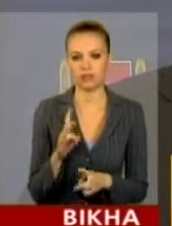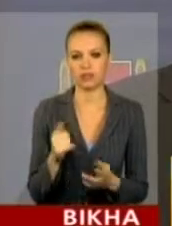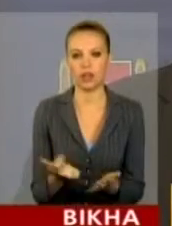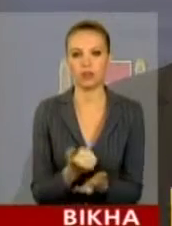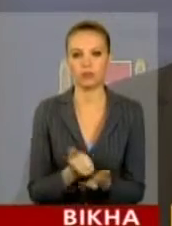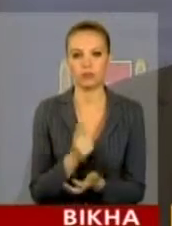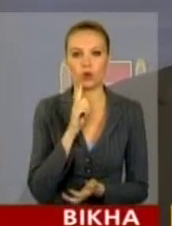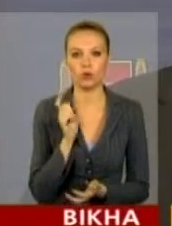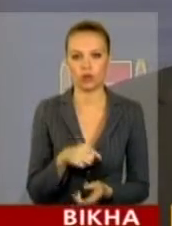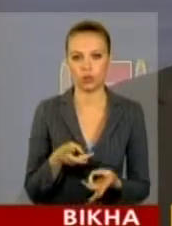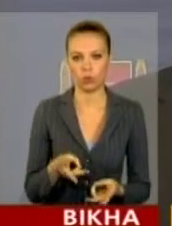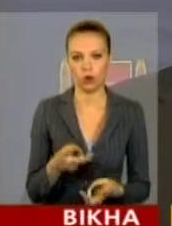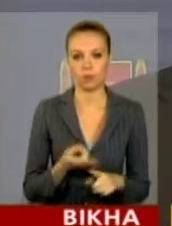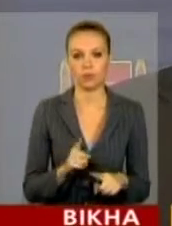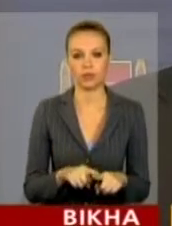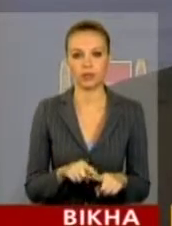у